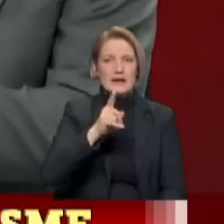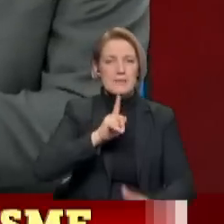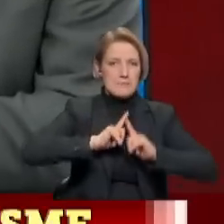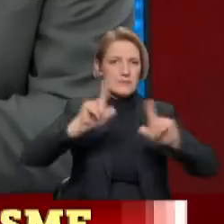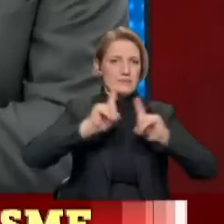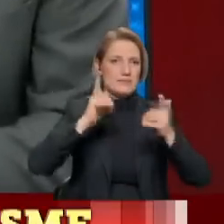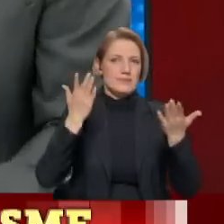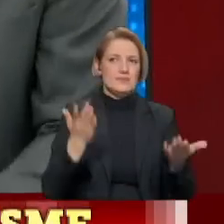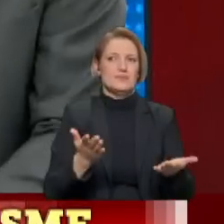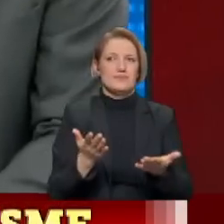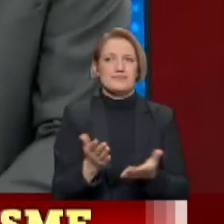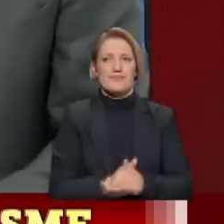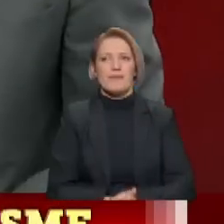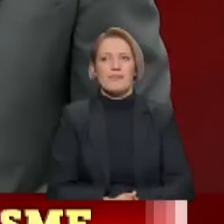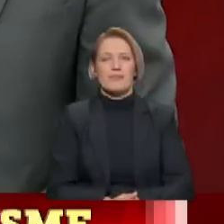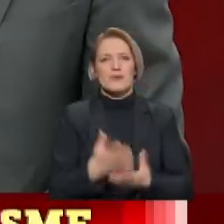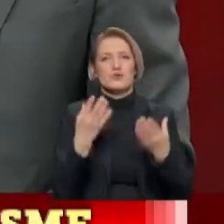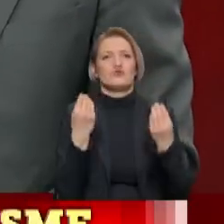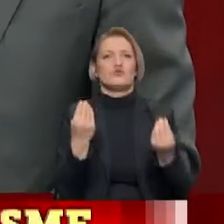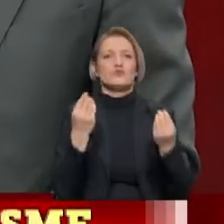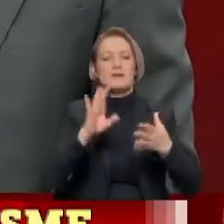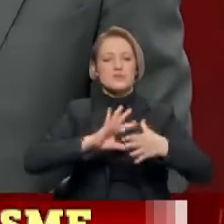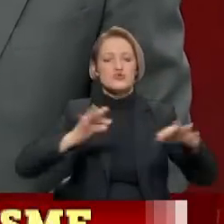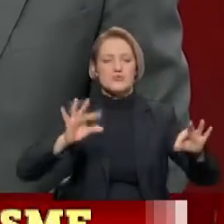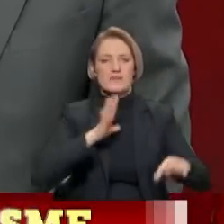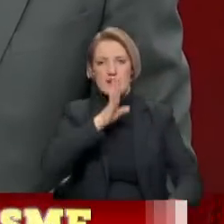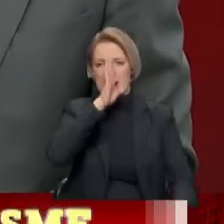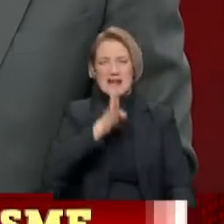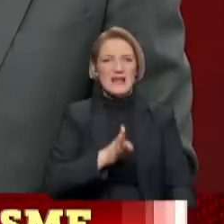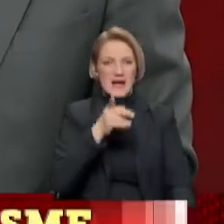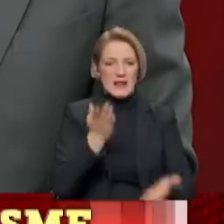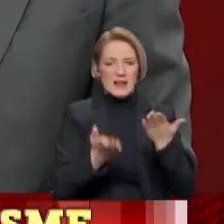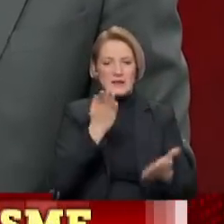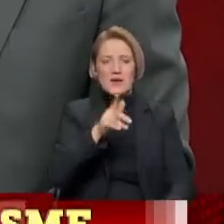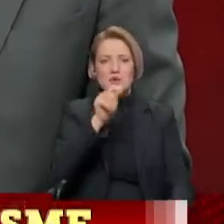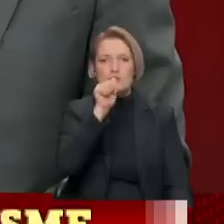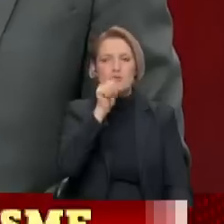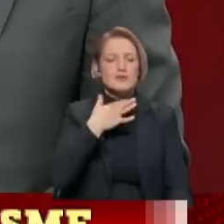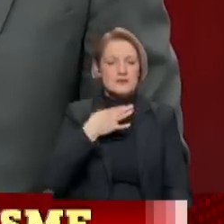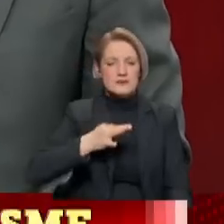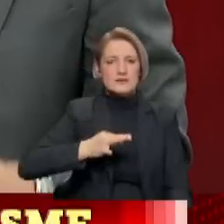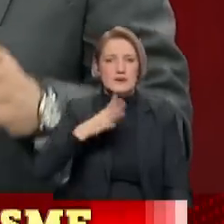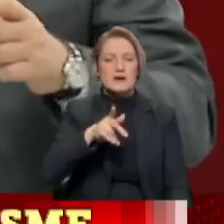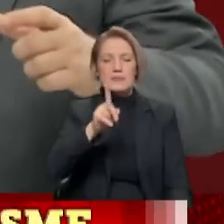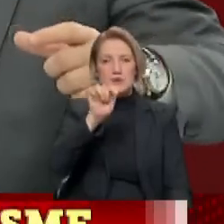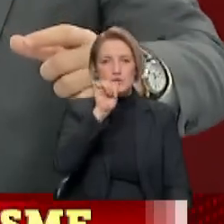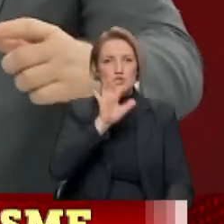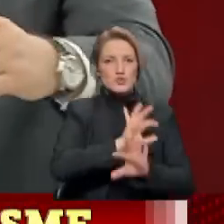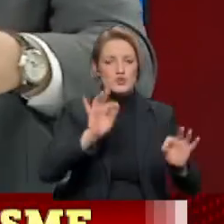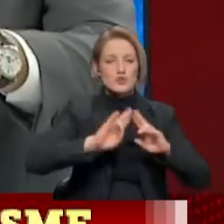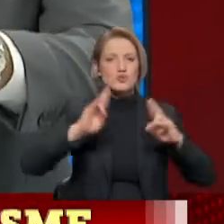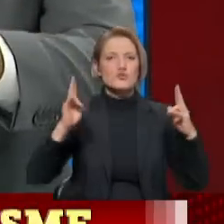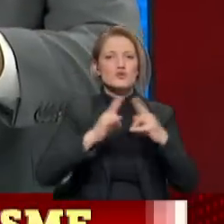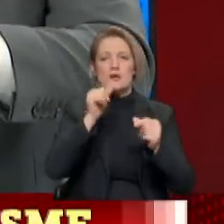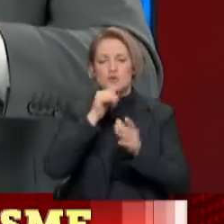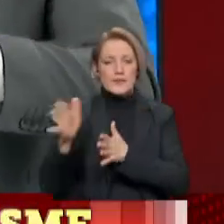isyan. Ya çok güzel bir söz vardır. Adalete susamış bir insanın susuzluğunu dünyanın tüm